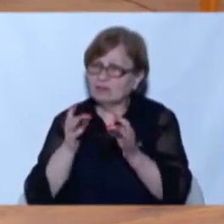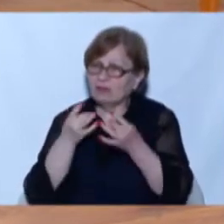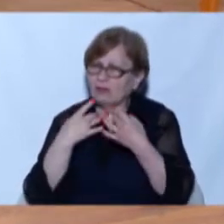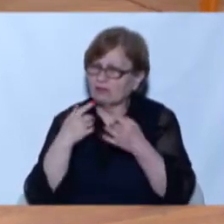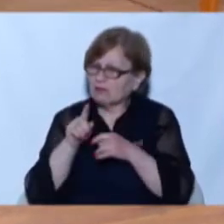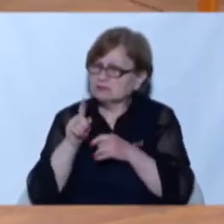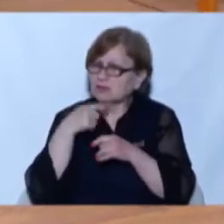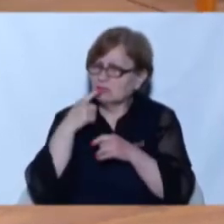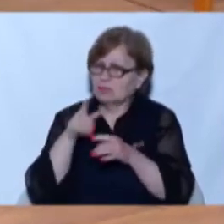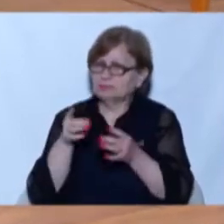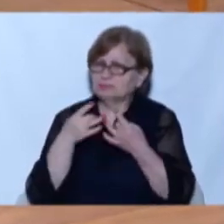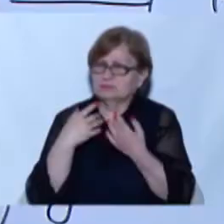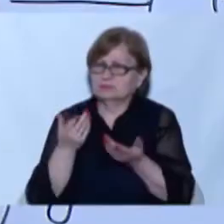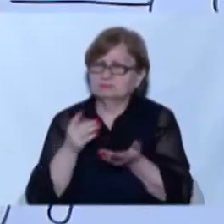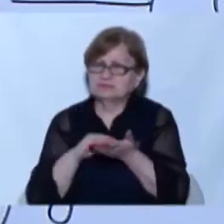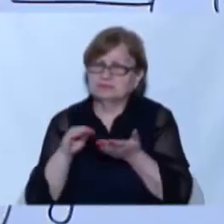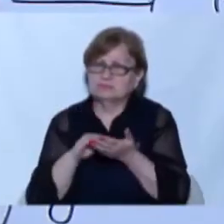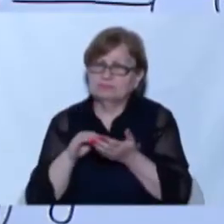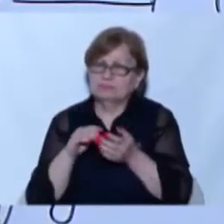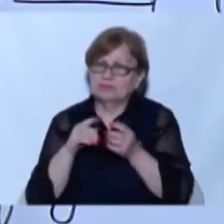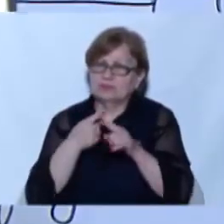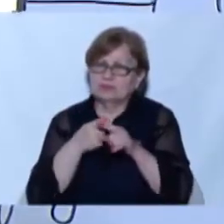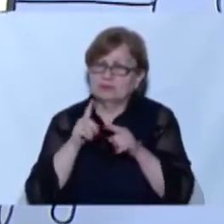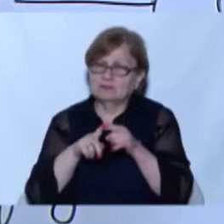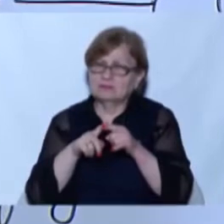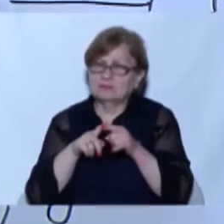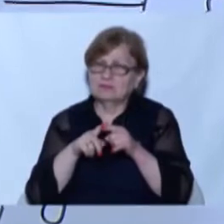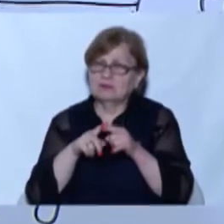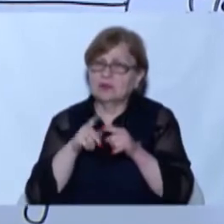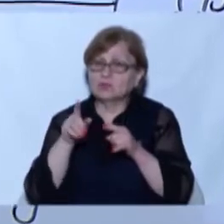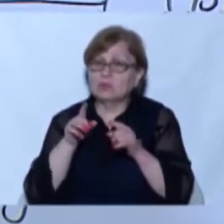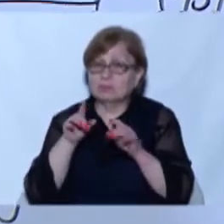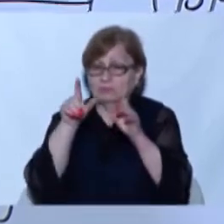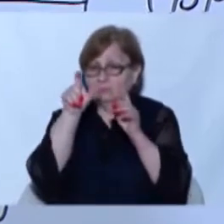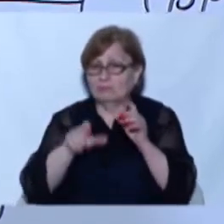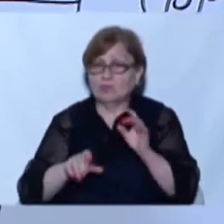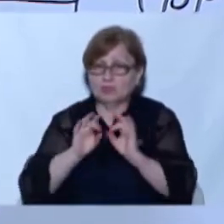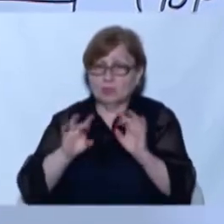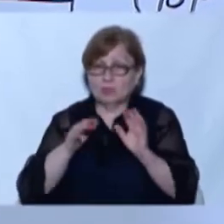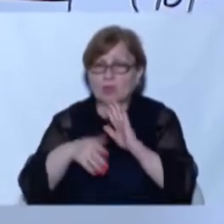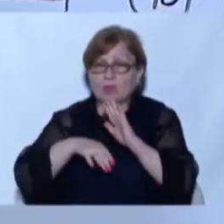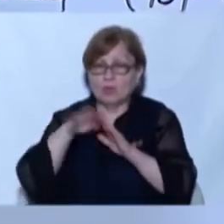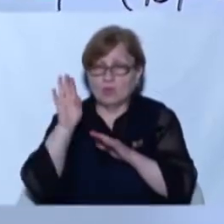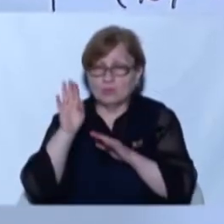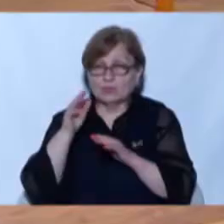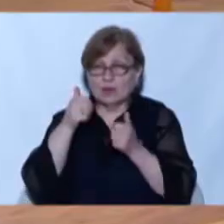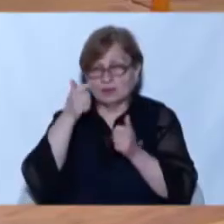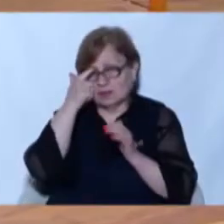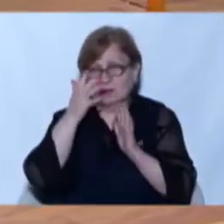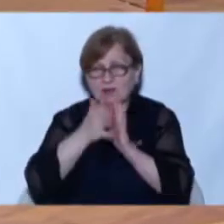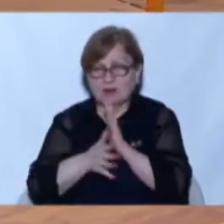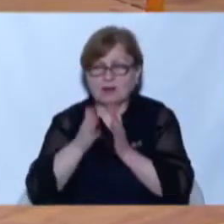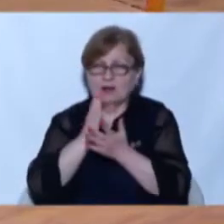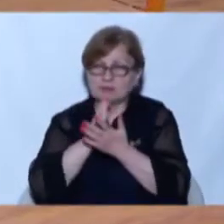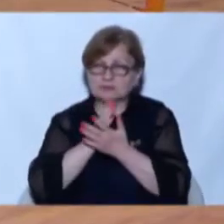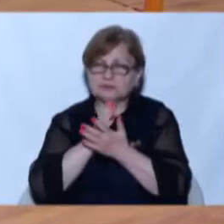გოდერძი ჩოხელი. Იმისთვის, რომ ტექსტი უკეთ გავიგოთ, არსებობს კითხვის